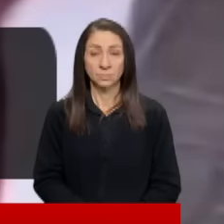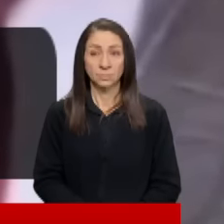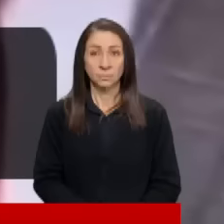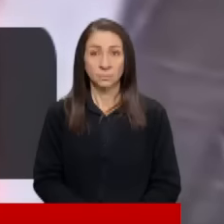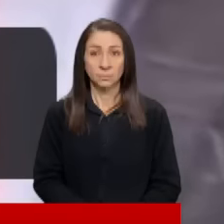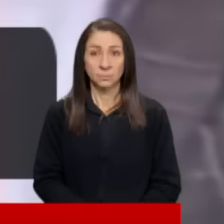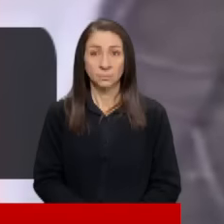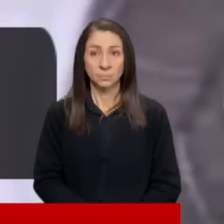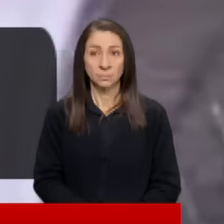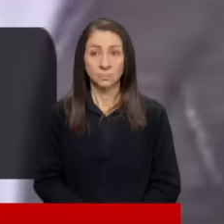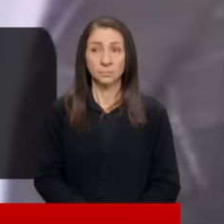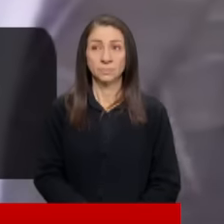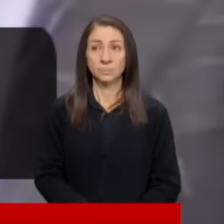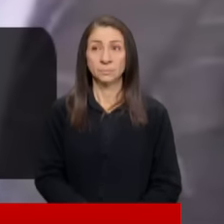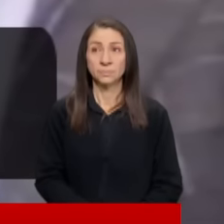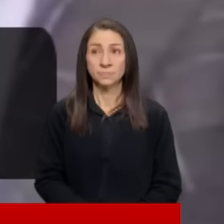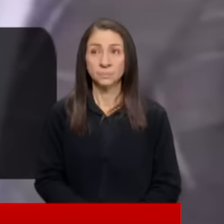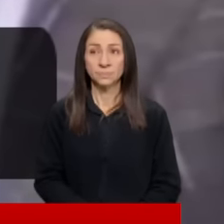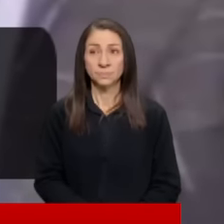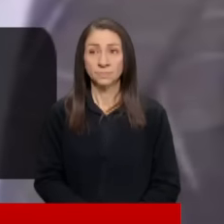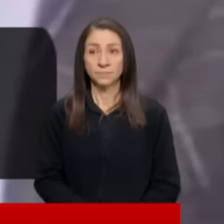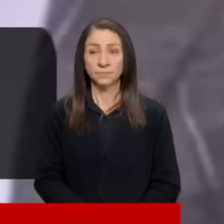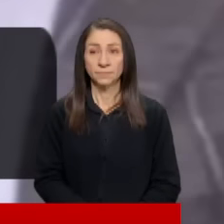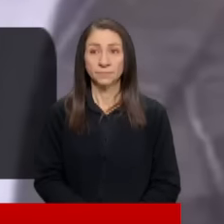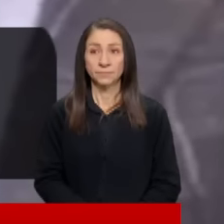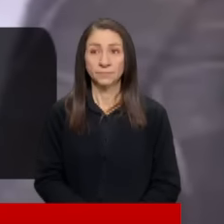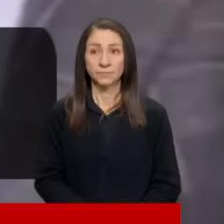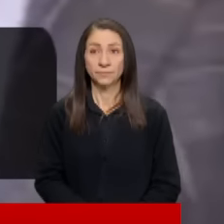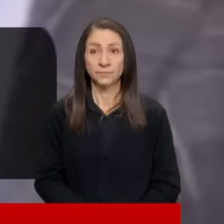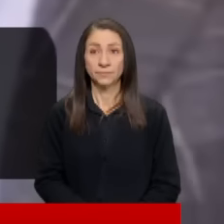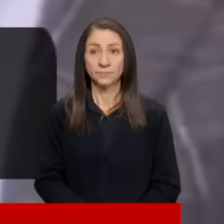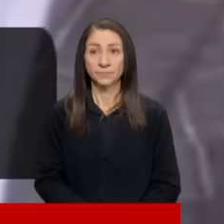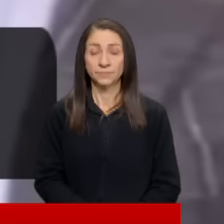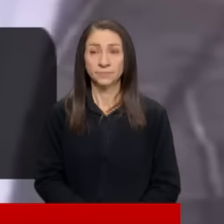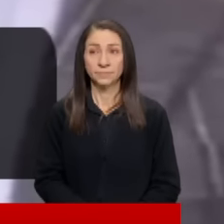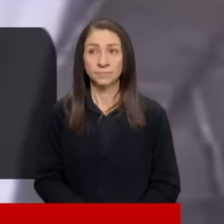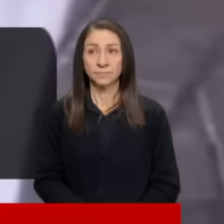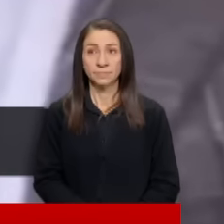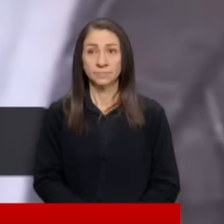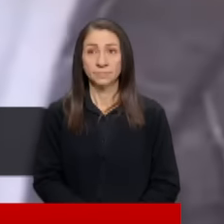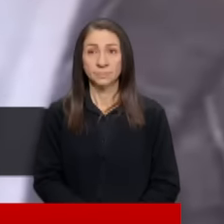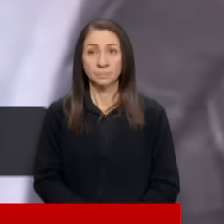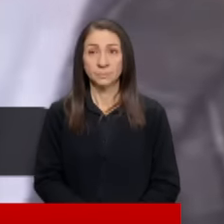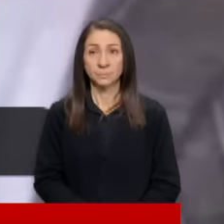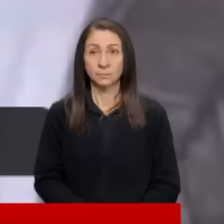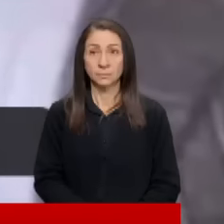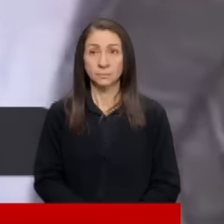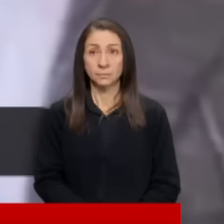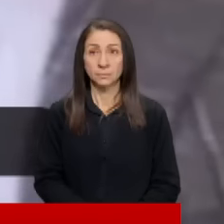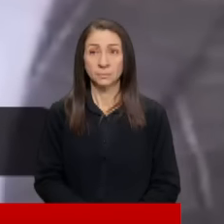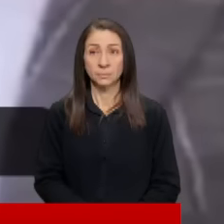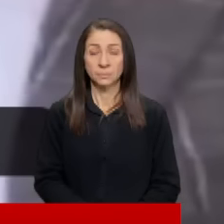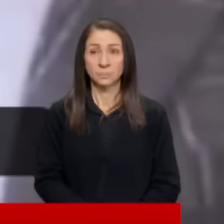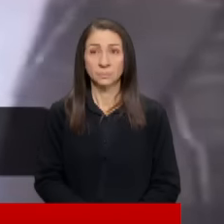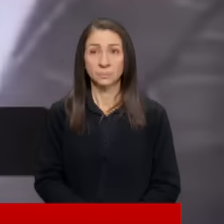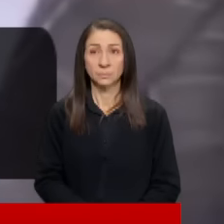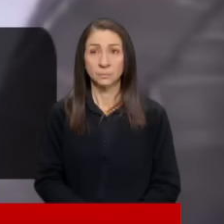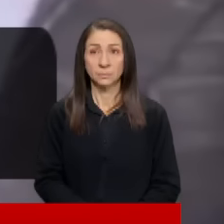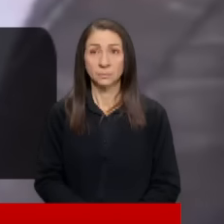tabire yapın. 5 senedir söz verdiniz sözünü. Arkadaşlar kardeşim. Elini